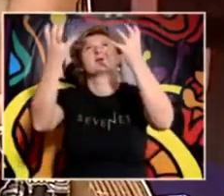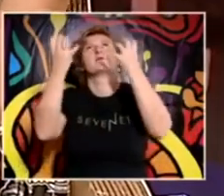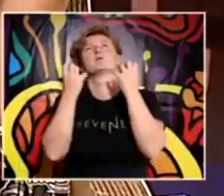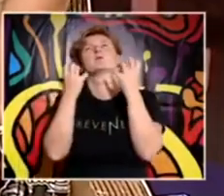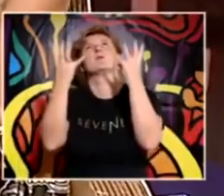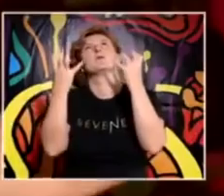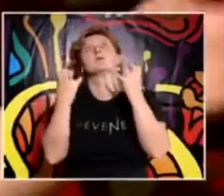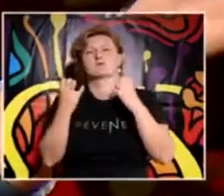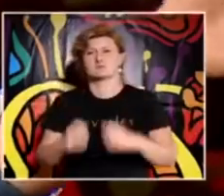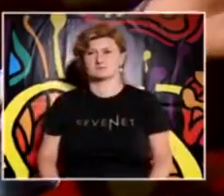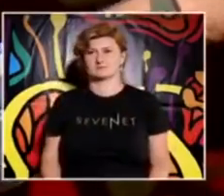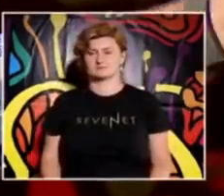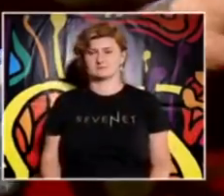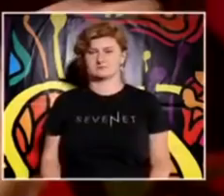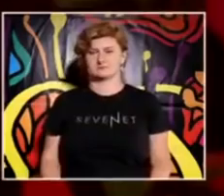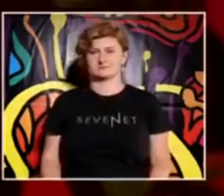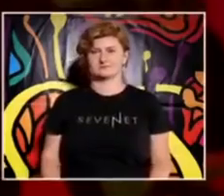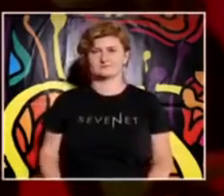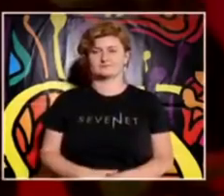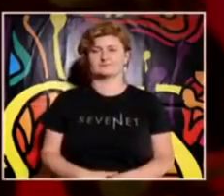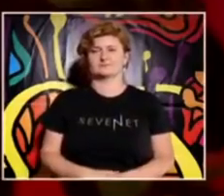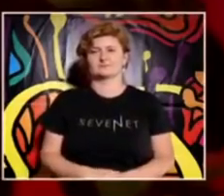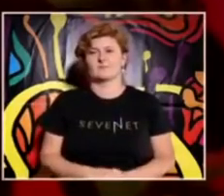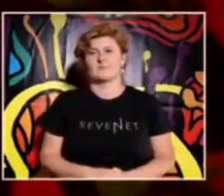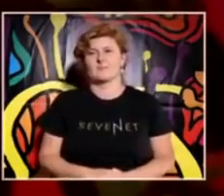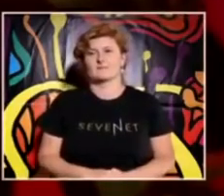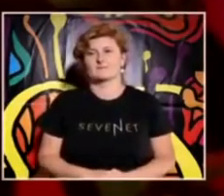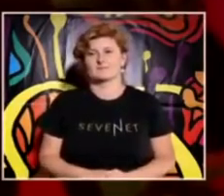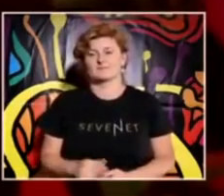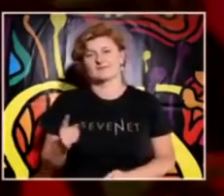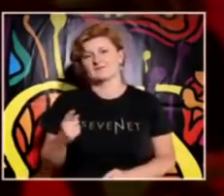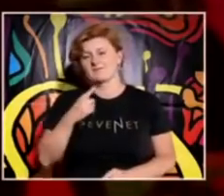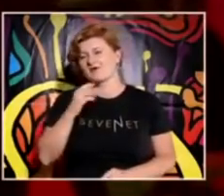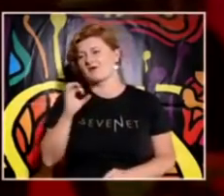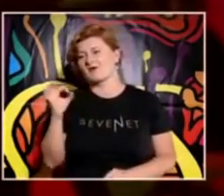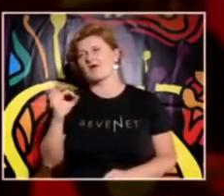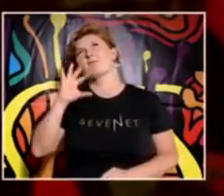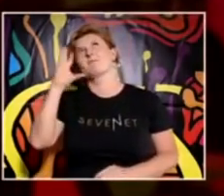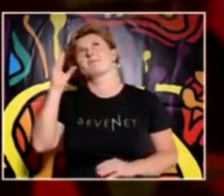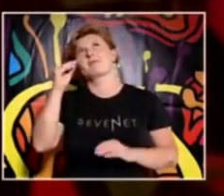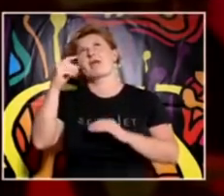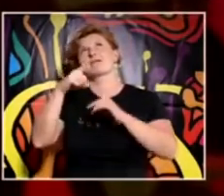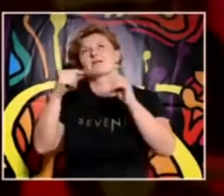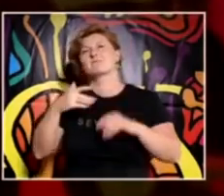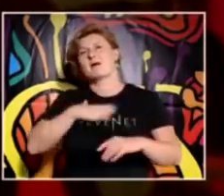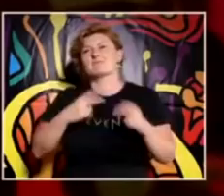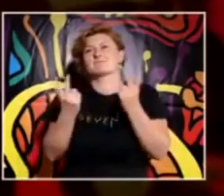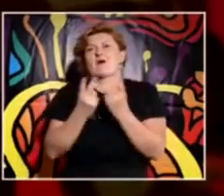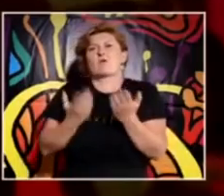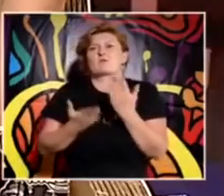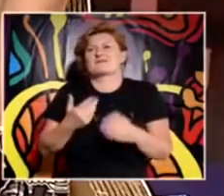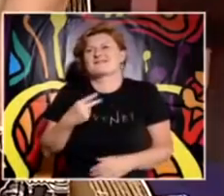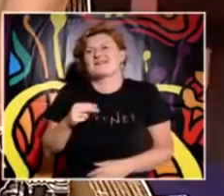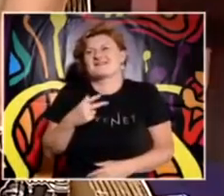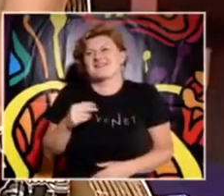robiliśmy. Siedzisz z obcymi facetami na plaży, no i z jednym nieobcym. On akurat nie poszedł. I oni ci mówią, zobacz, jakie piękne niebo, a ty mówisz, no mam takie samo w Lublinie. Nie, to jest inne niebo.